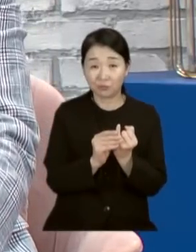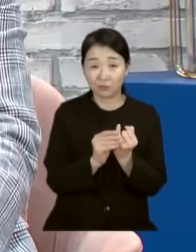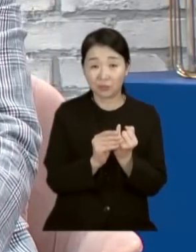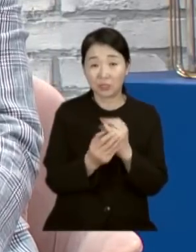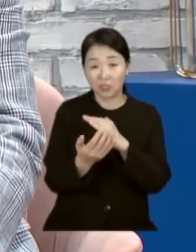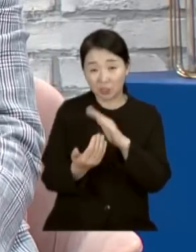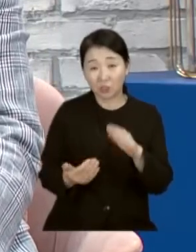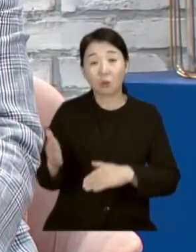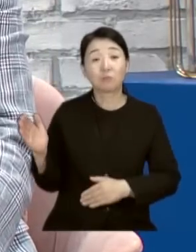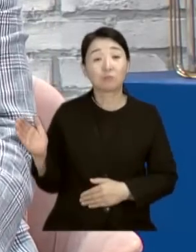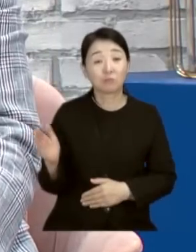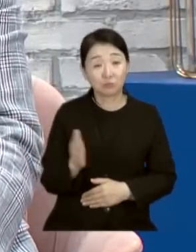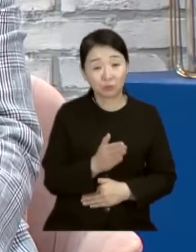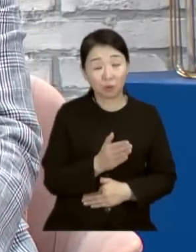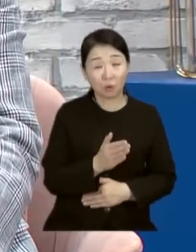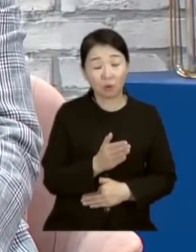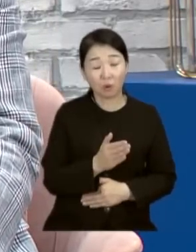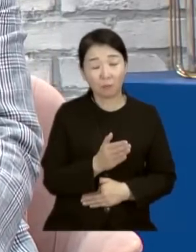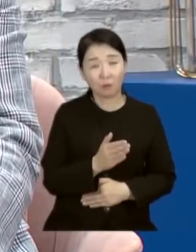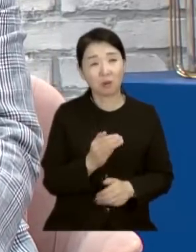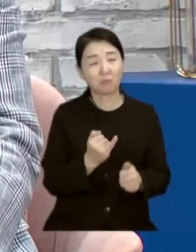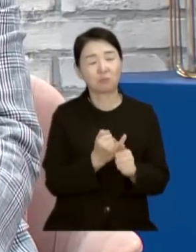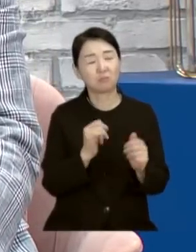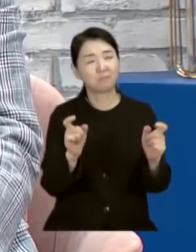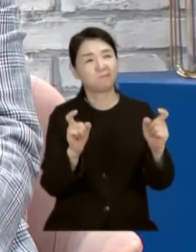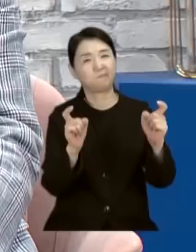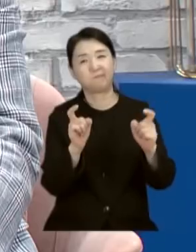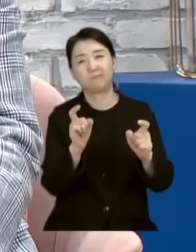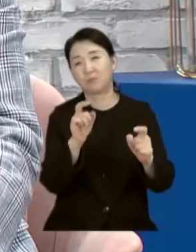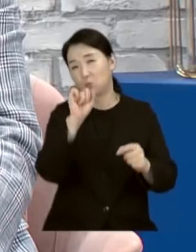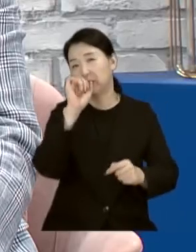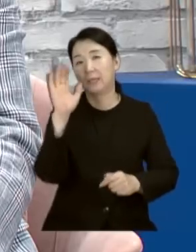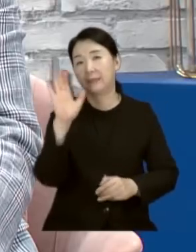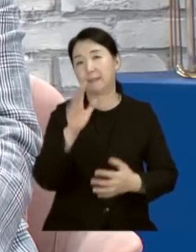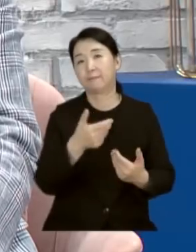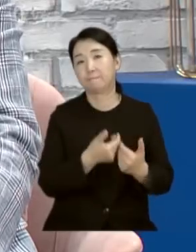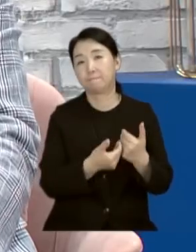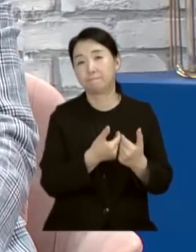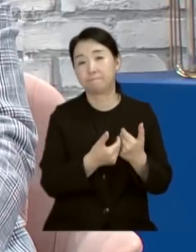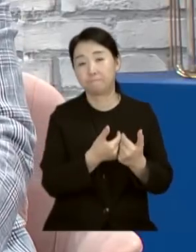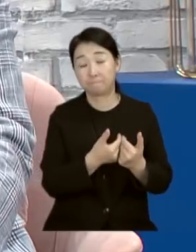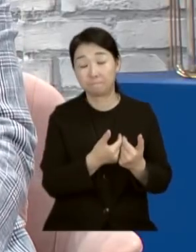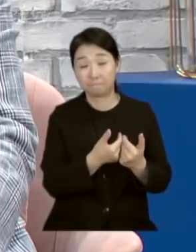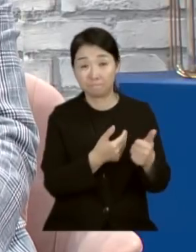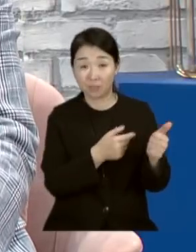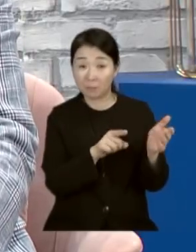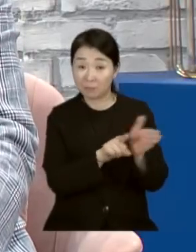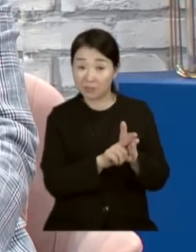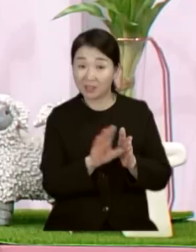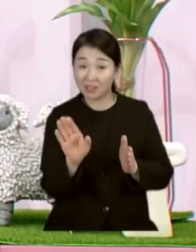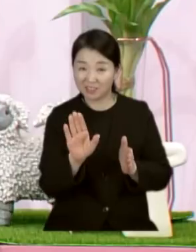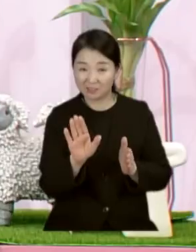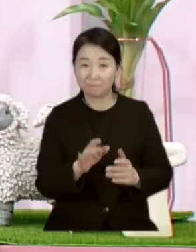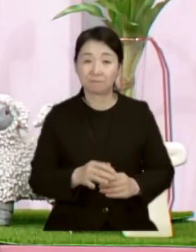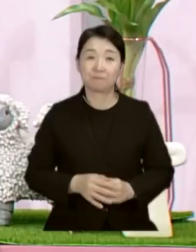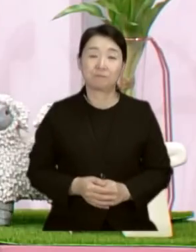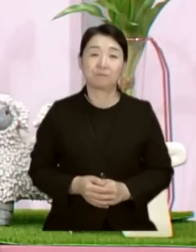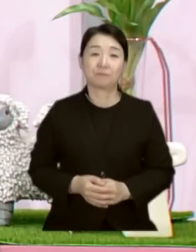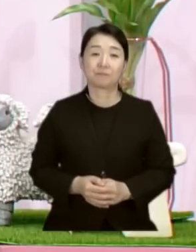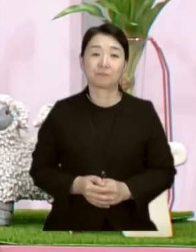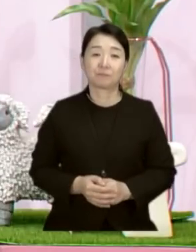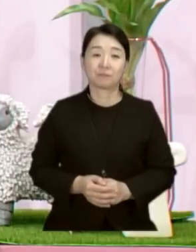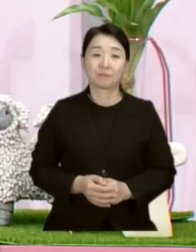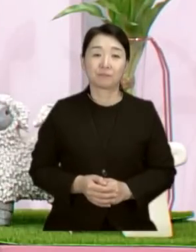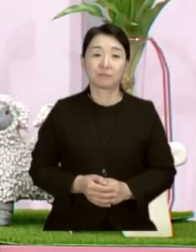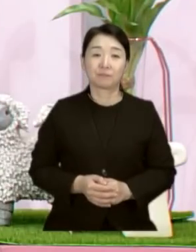하기 전부터 네. 뭔가가 조금 힘들었군요. 믿는 사람은 아니었어요? 믿는 사람은 아니었어요.